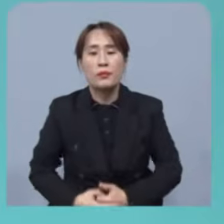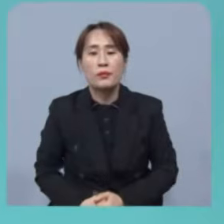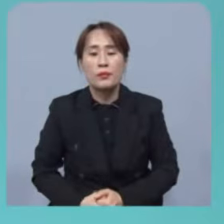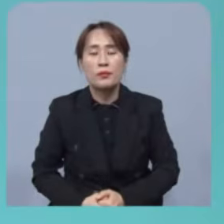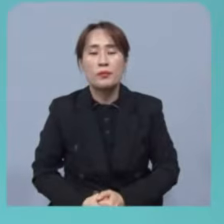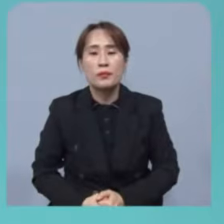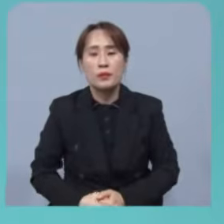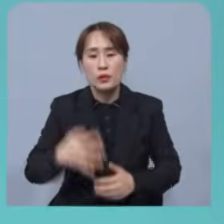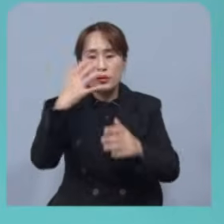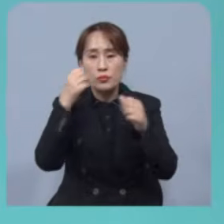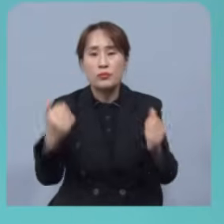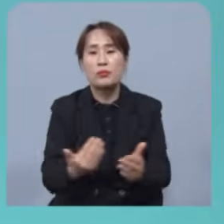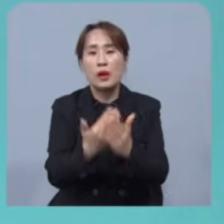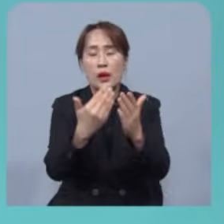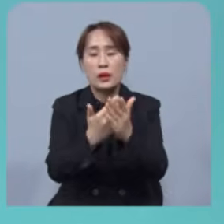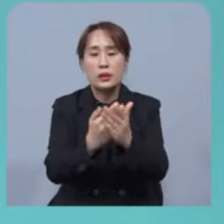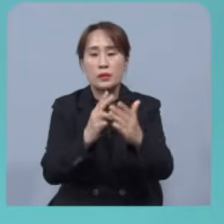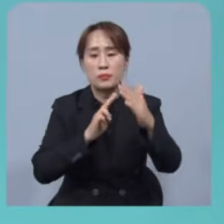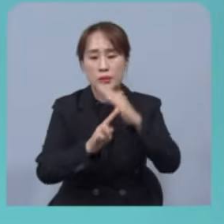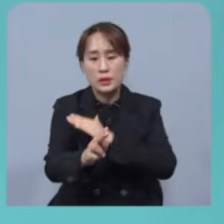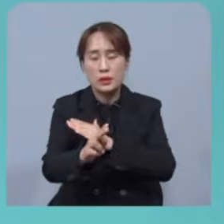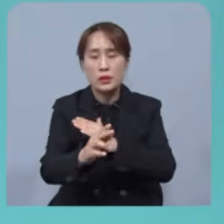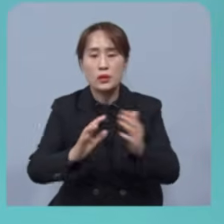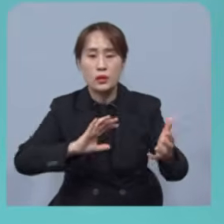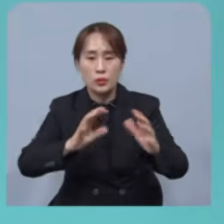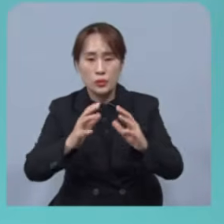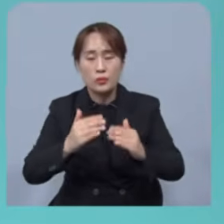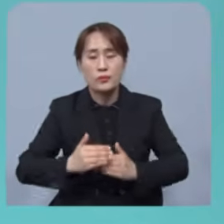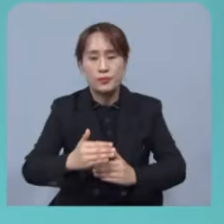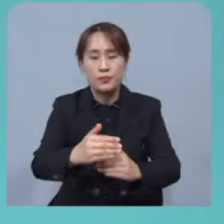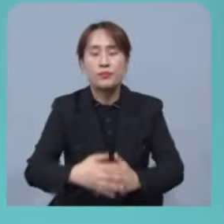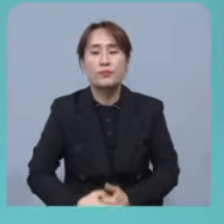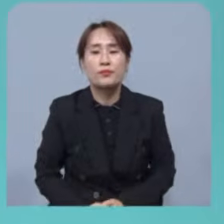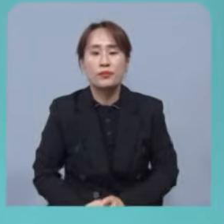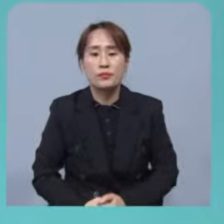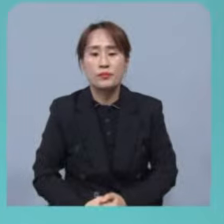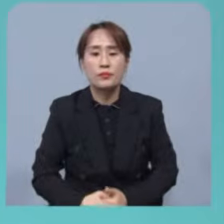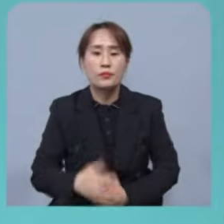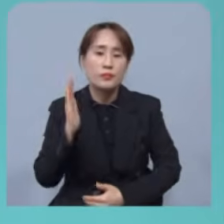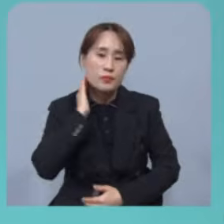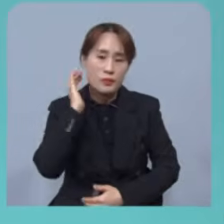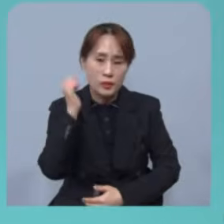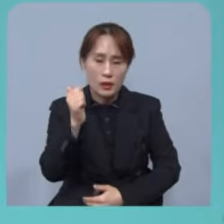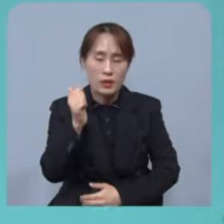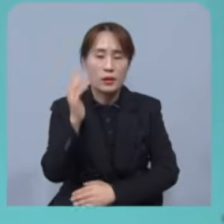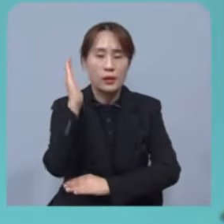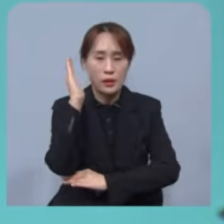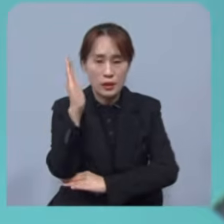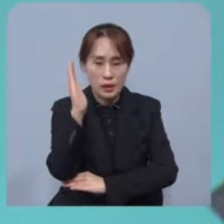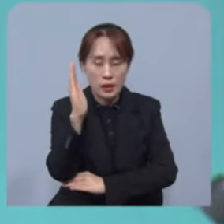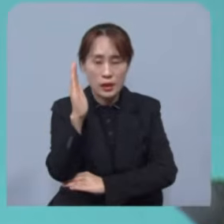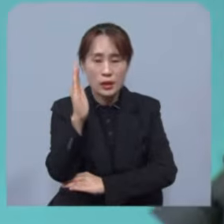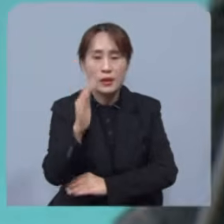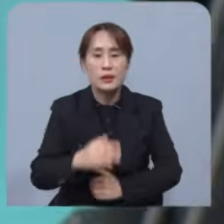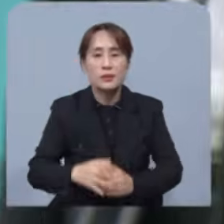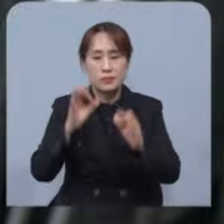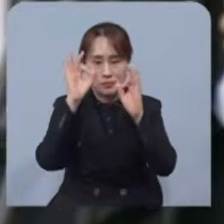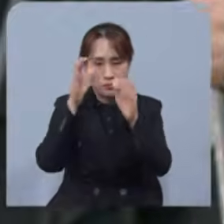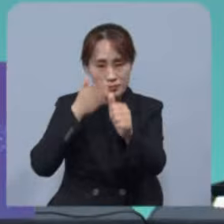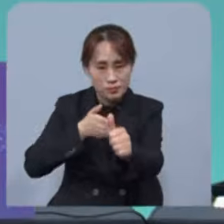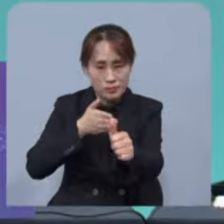그럼 먼저 충북 발전 비전 토론을 진행하겠습니다. 대통령의 모두 말씀을 청해